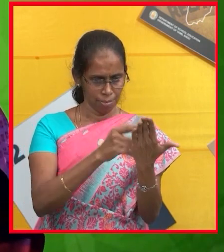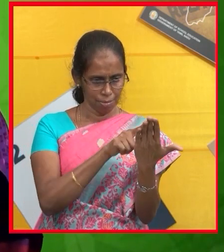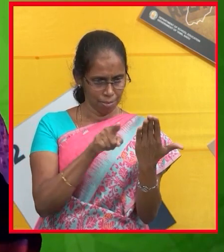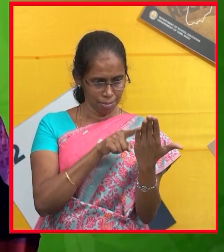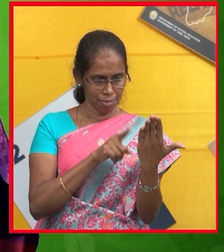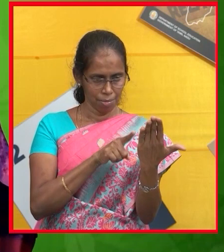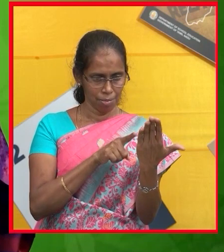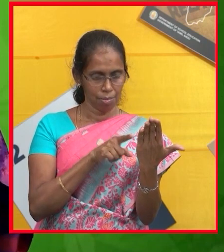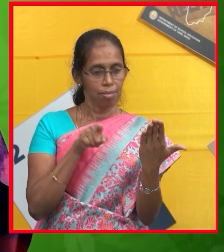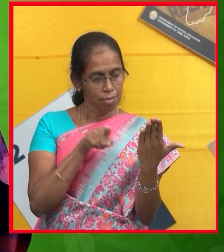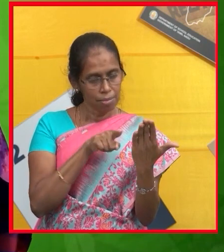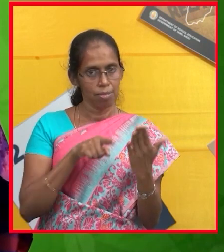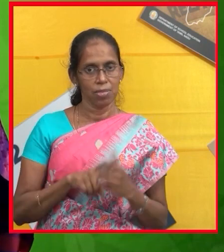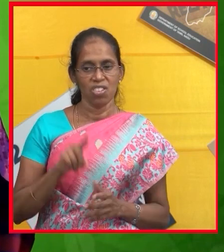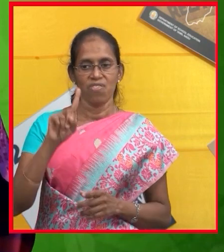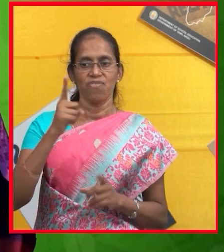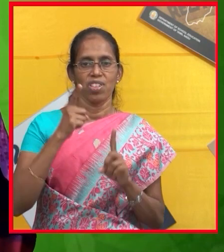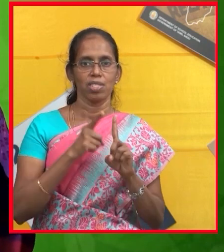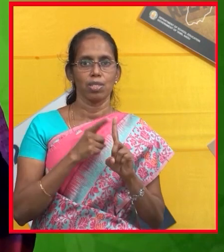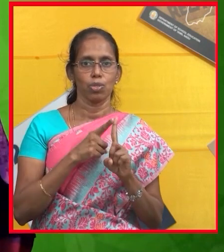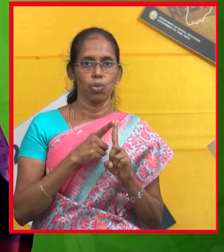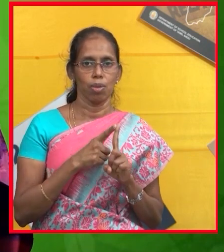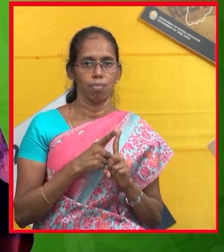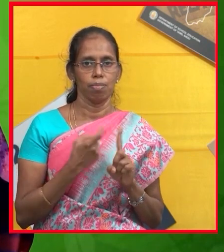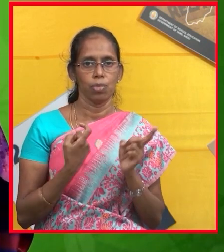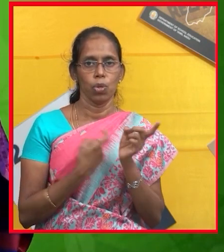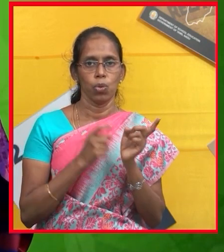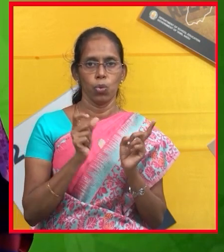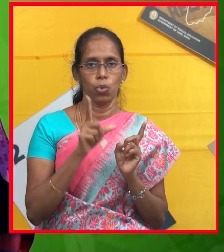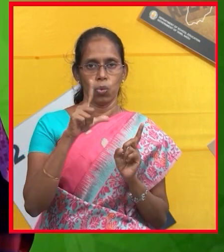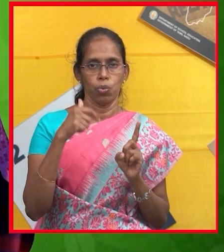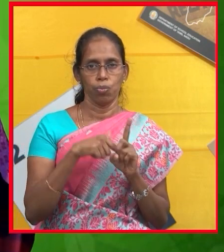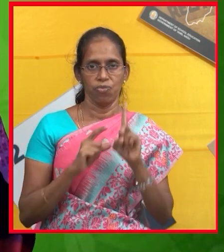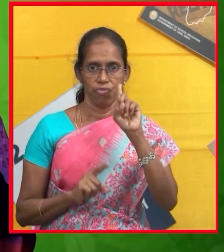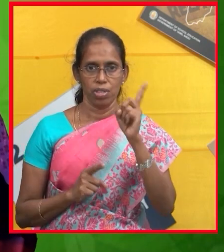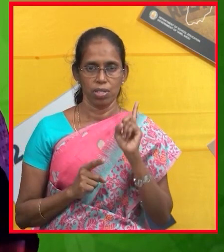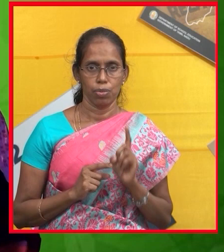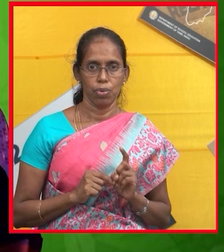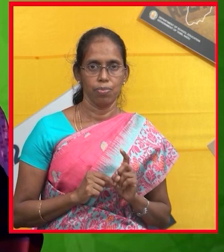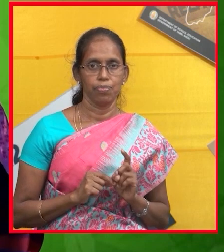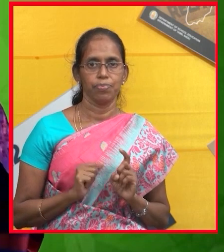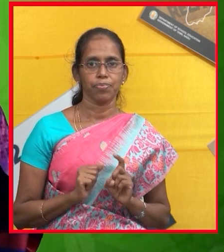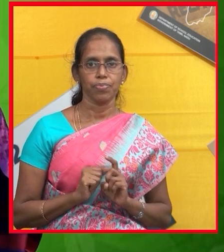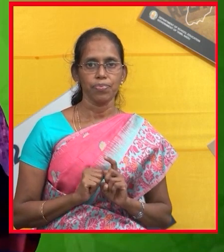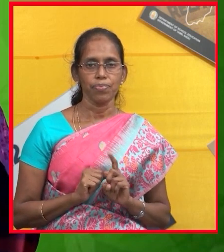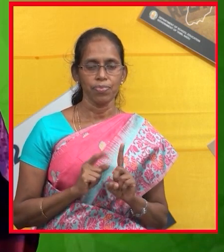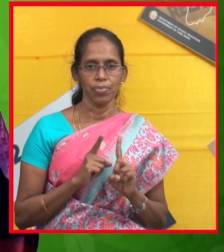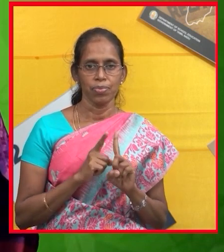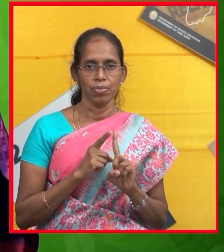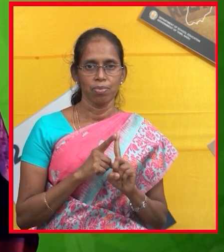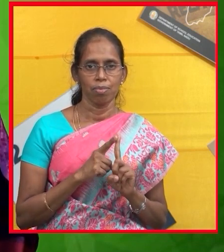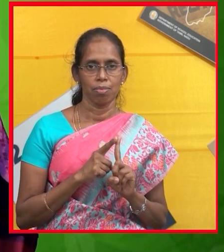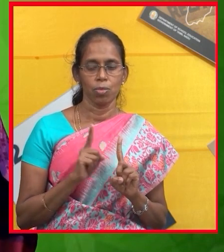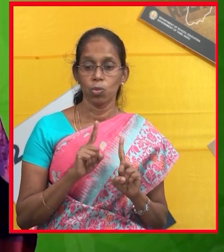இந்த சர்க்கம் பண்ணுறதுக்கு என்ன ஒரு சூழ்நிலையிலையும் என்ன செய்யக்கூடாது அப்படின்னாக்க,